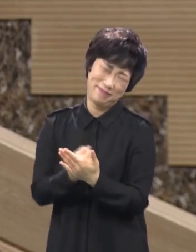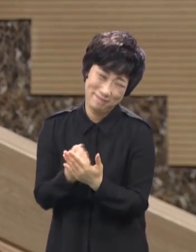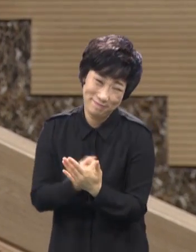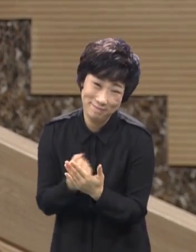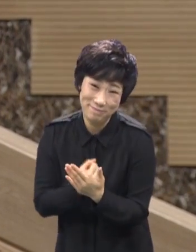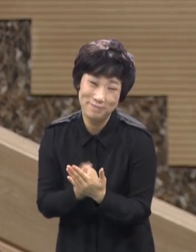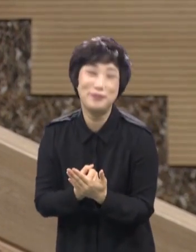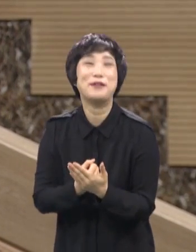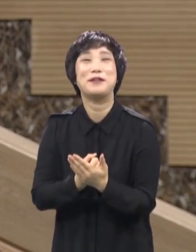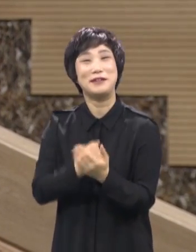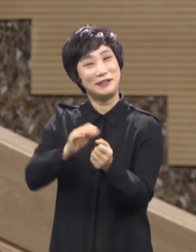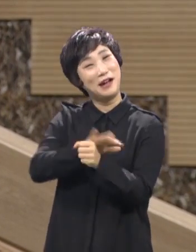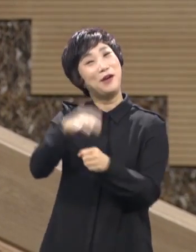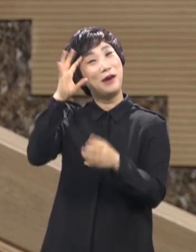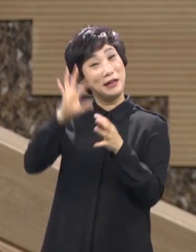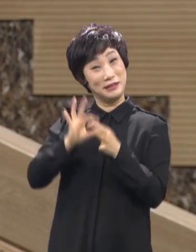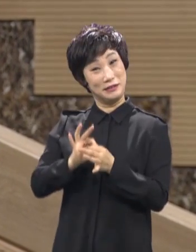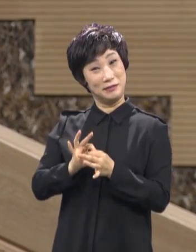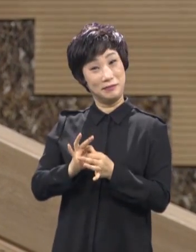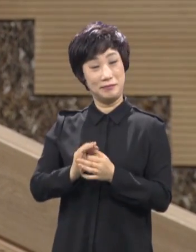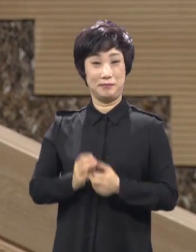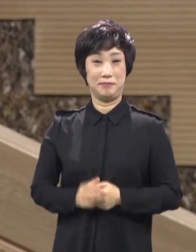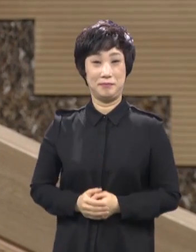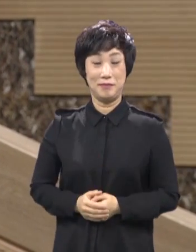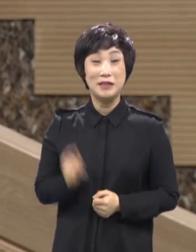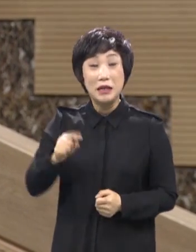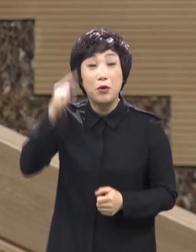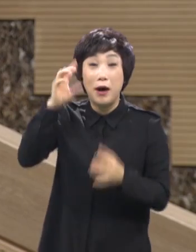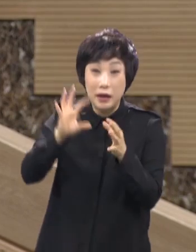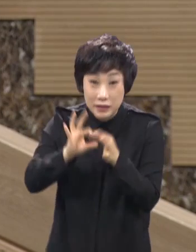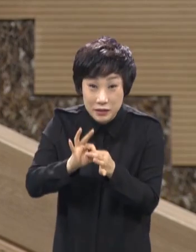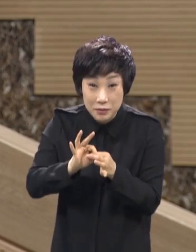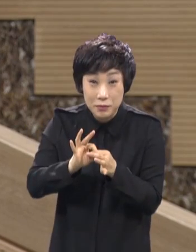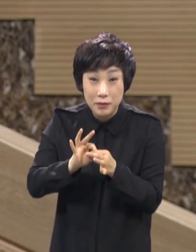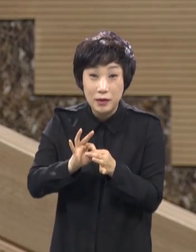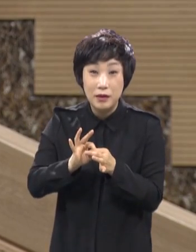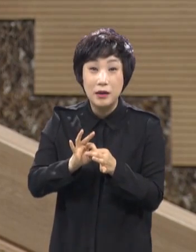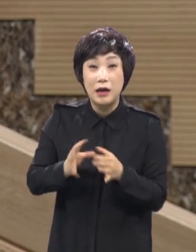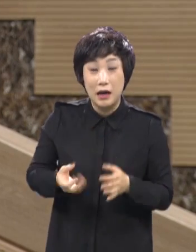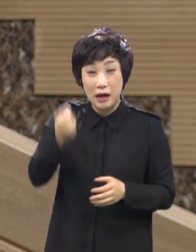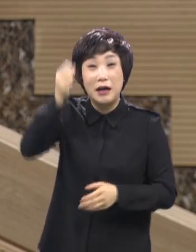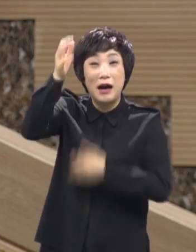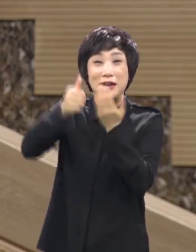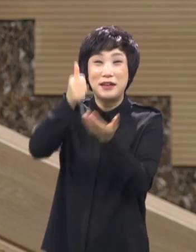애절한 관심사. 이 관심사를 가진